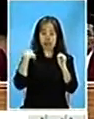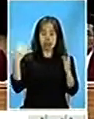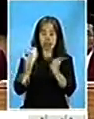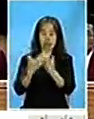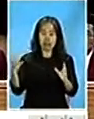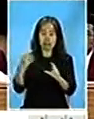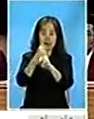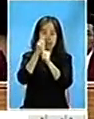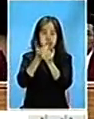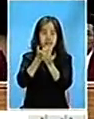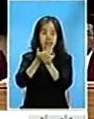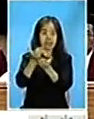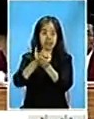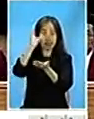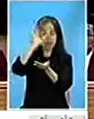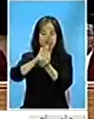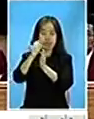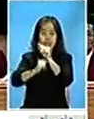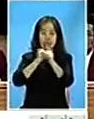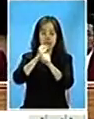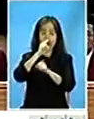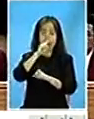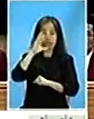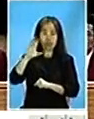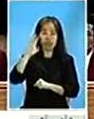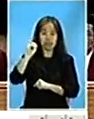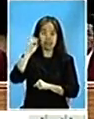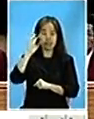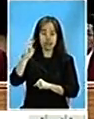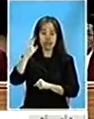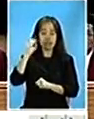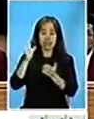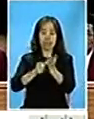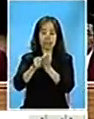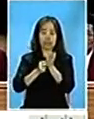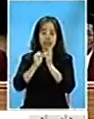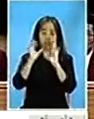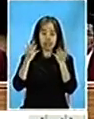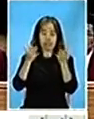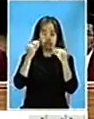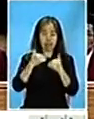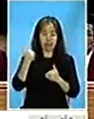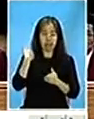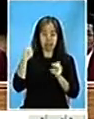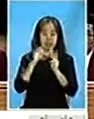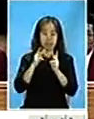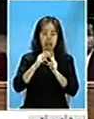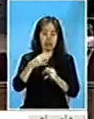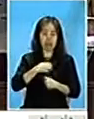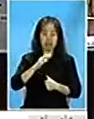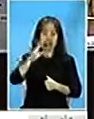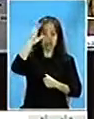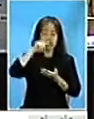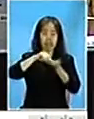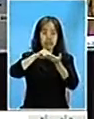มาณรายจ่ายประจำปีงบประมาณพ.ศ. 2516ไม่มีการแก้ไขมีกรรมธิการขอสวนความเห็นและผู้สวนค